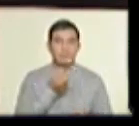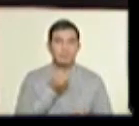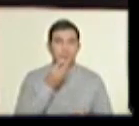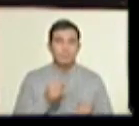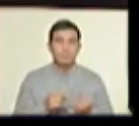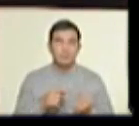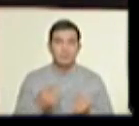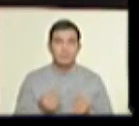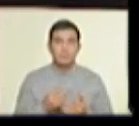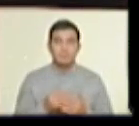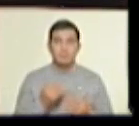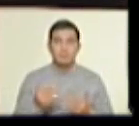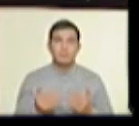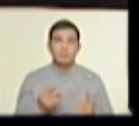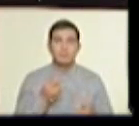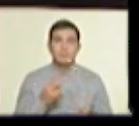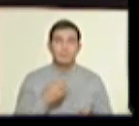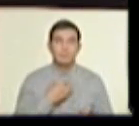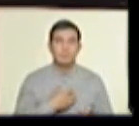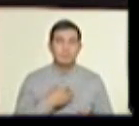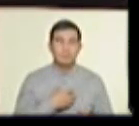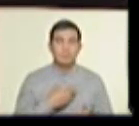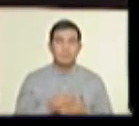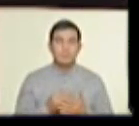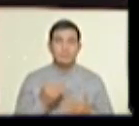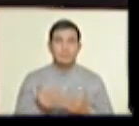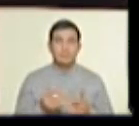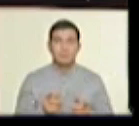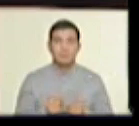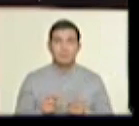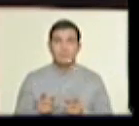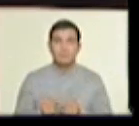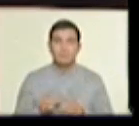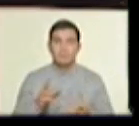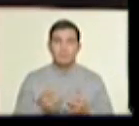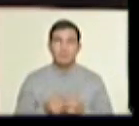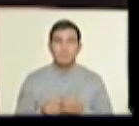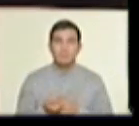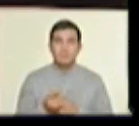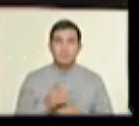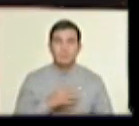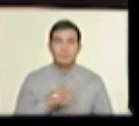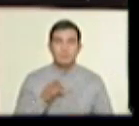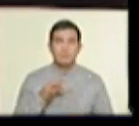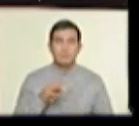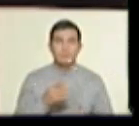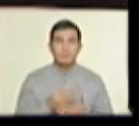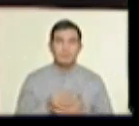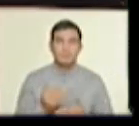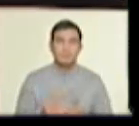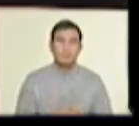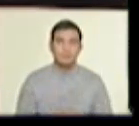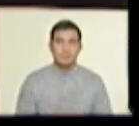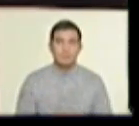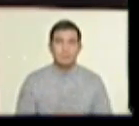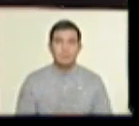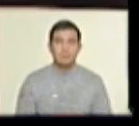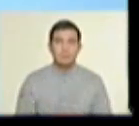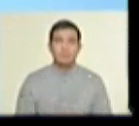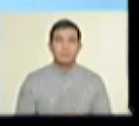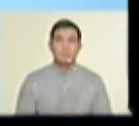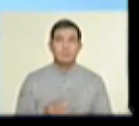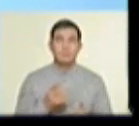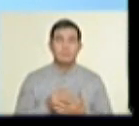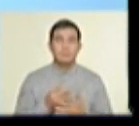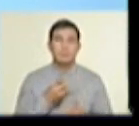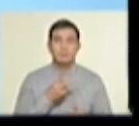Ko'rib turganingizdek, ikkita asosning bir-biriga qo'shilishidan hosil bo'lgan qo'shma ot sanaladi. Juft